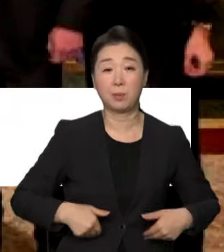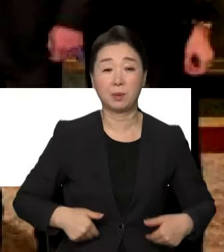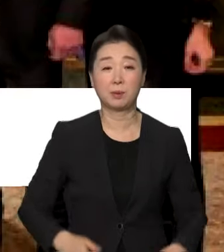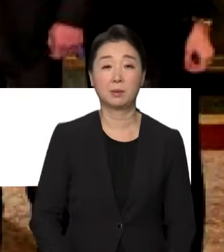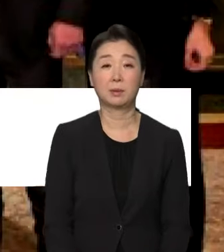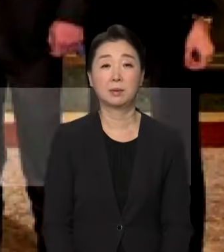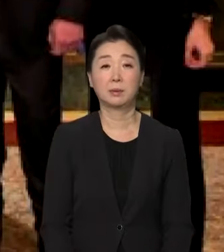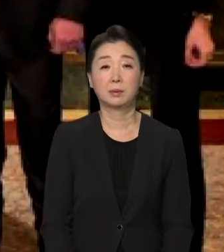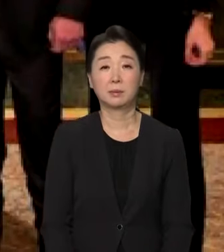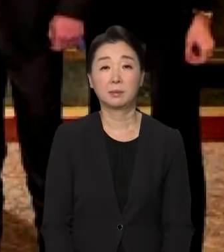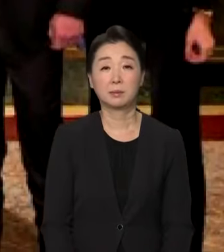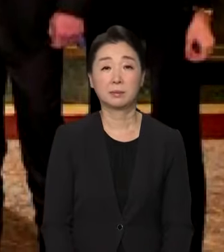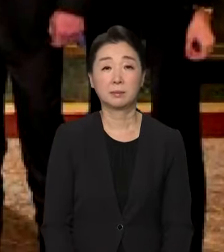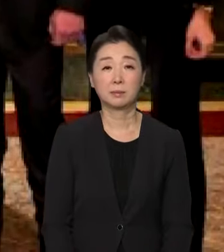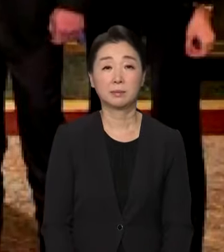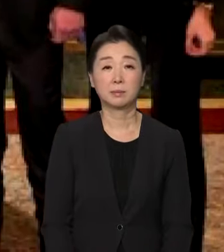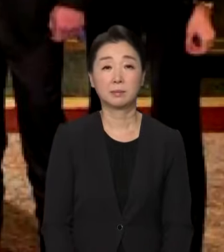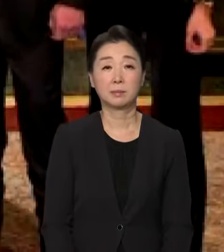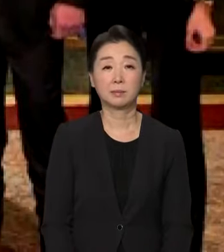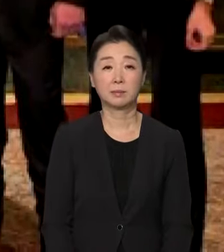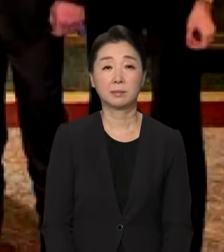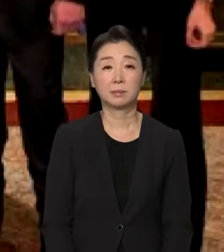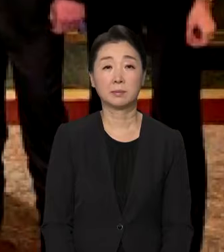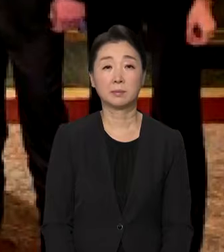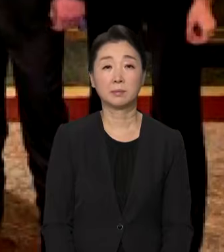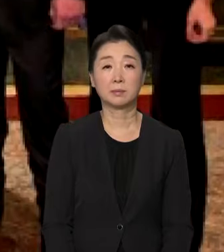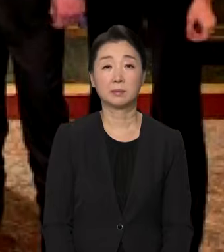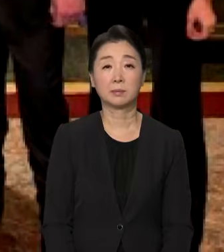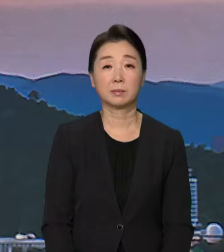democracy. 워싱턴에서 JTBC 정강현입니다.